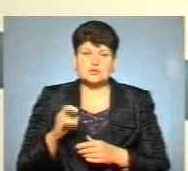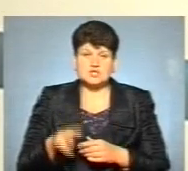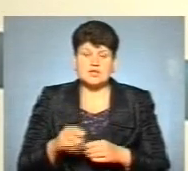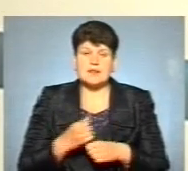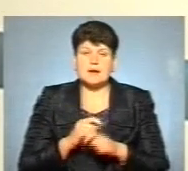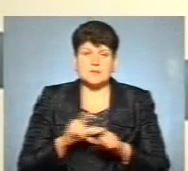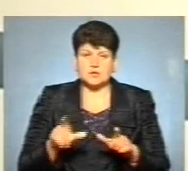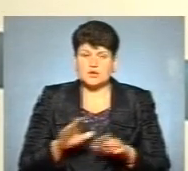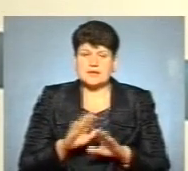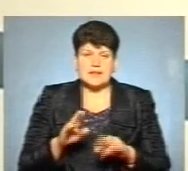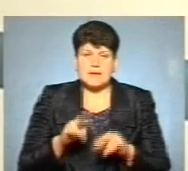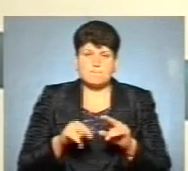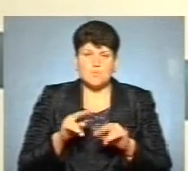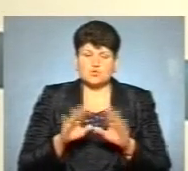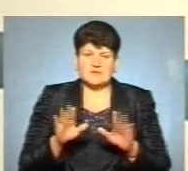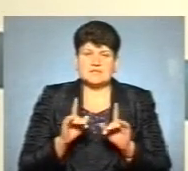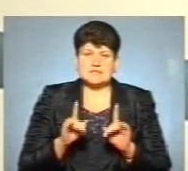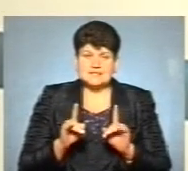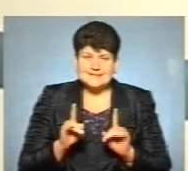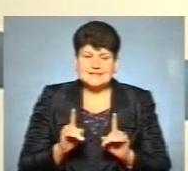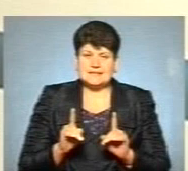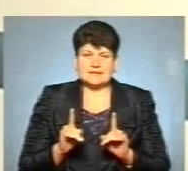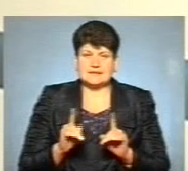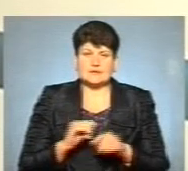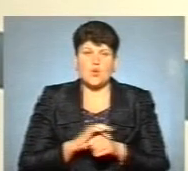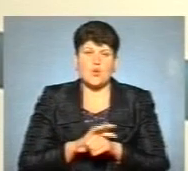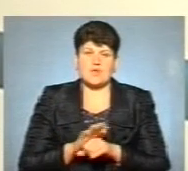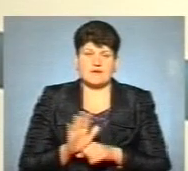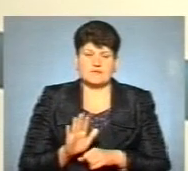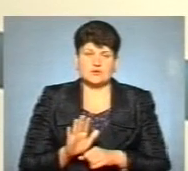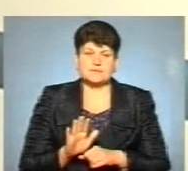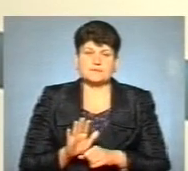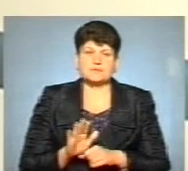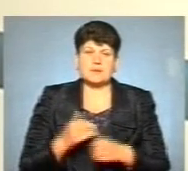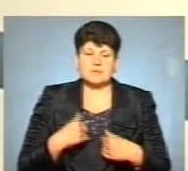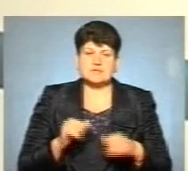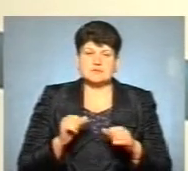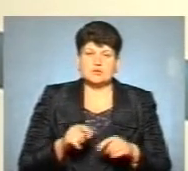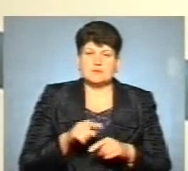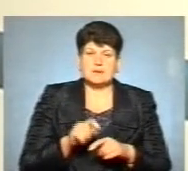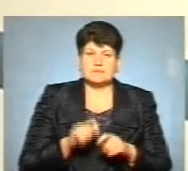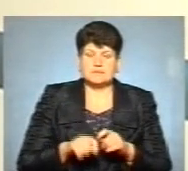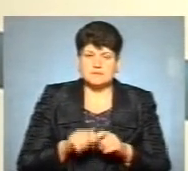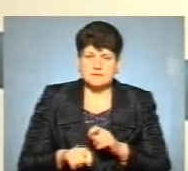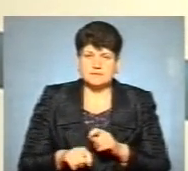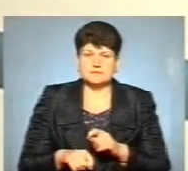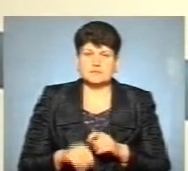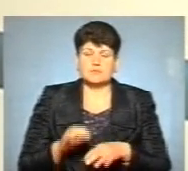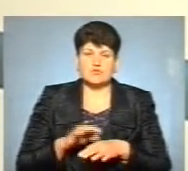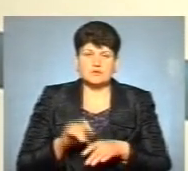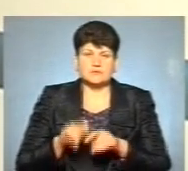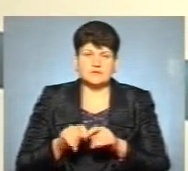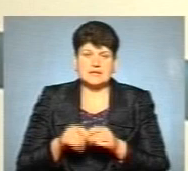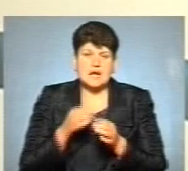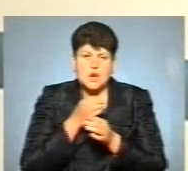будувалася тільки з приводу COVID-19. Ми зможемо там тестувати, проводити дослідження на